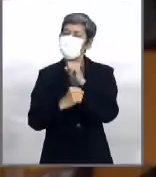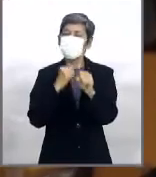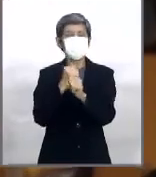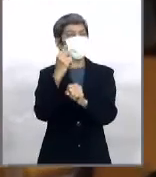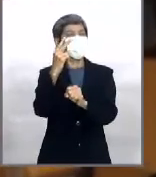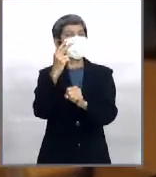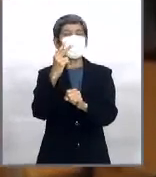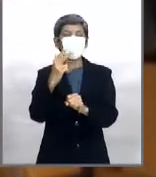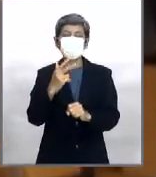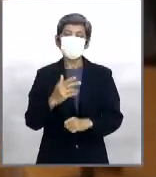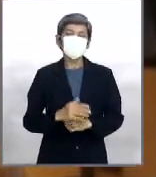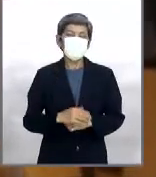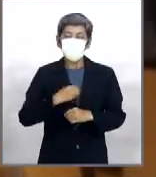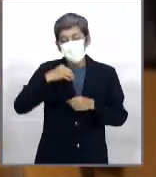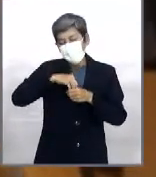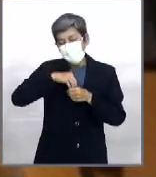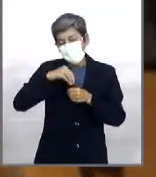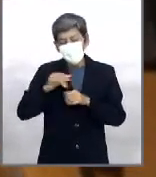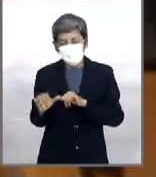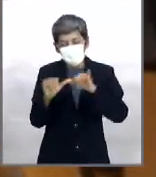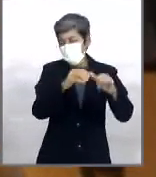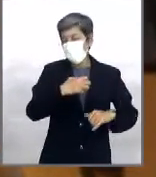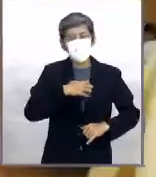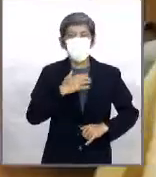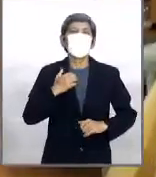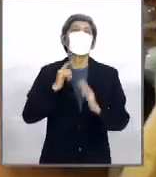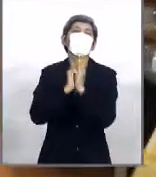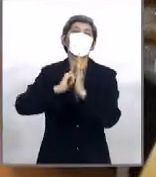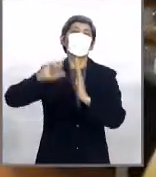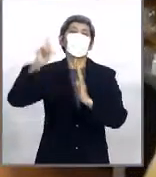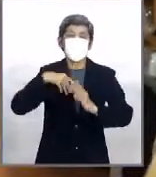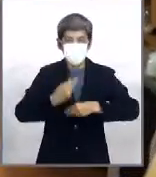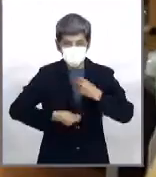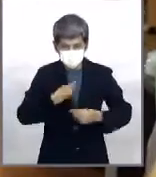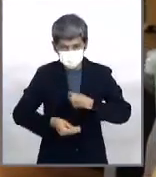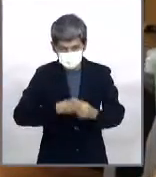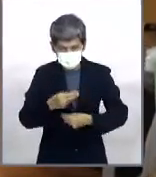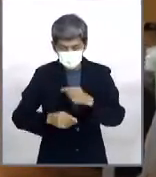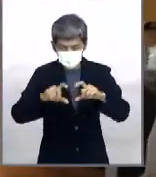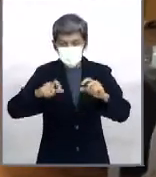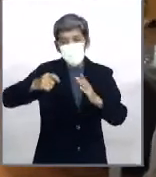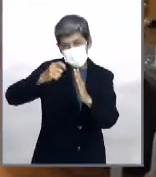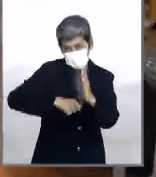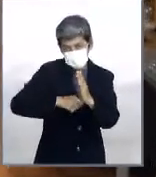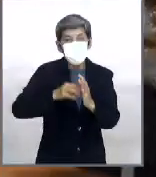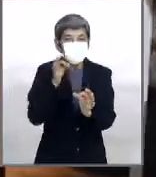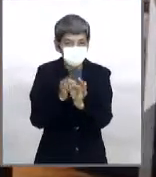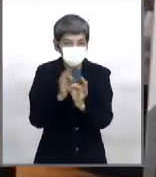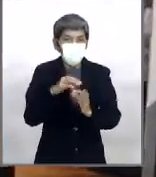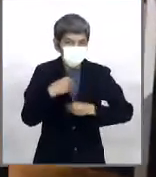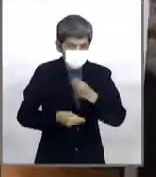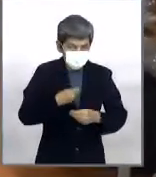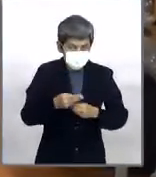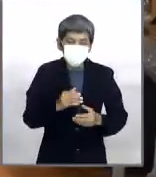ประมาณ3ปีเนาะแล้วก็ไม่ต้องการที่จะย้ายไปสนามบินใหม่เนาะก็ลาออกมาเป็นเซลล์ขายบัตรเครดิตขายสินเชื่อกับธนาคาร